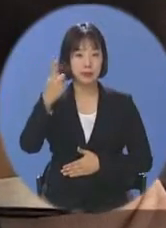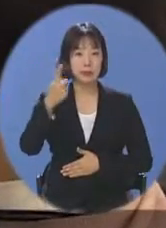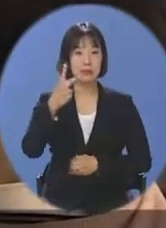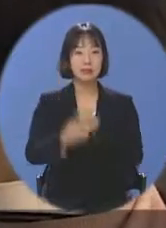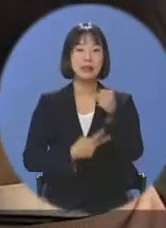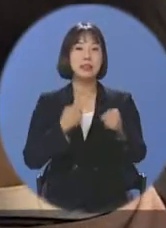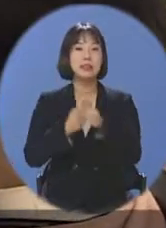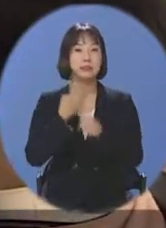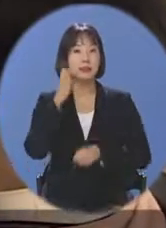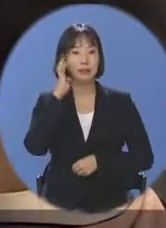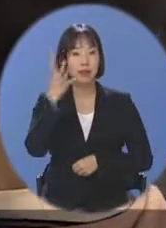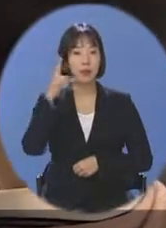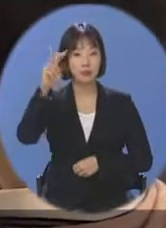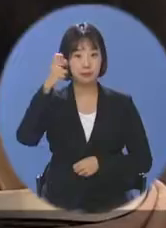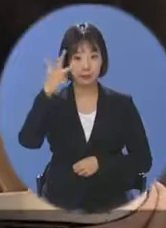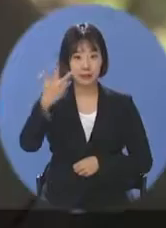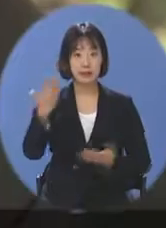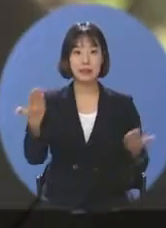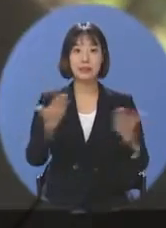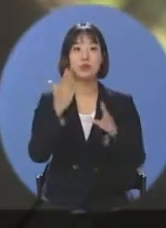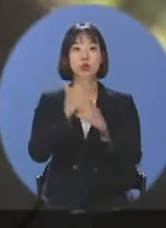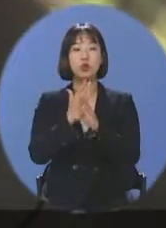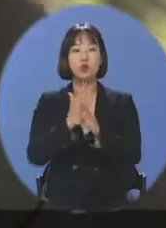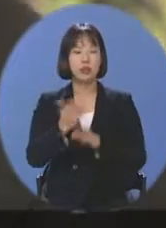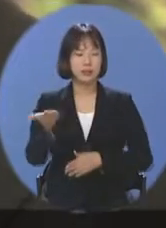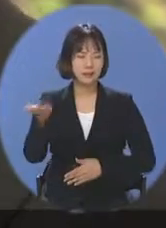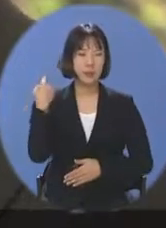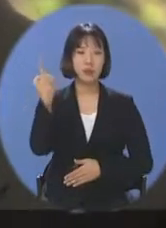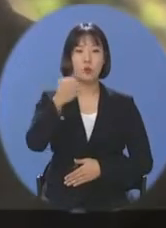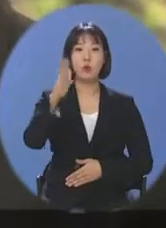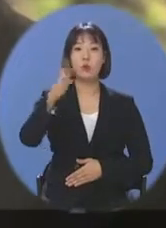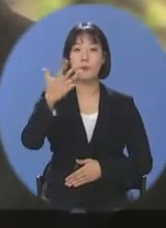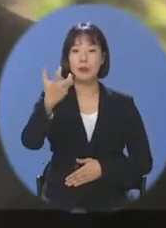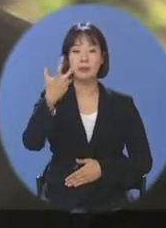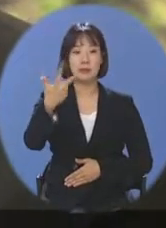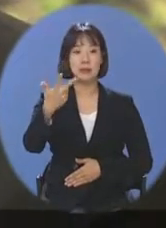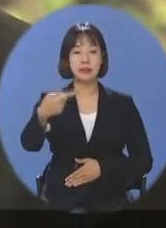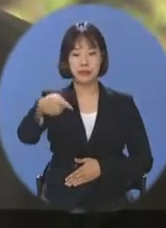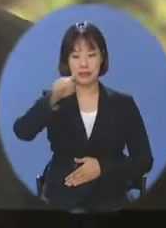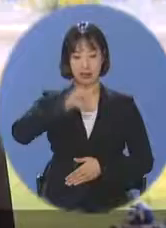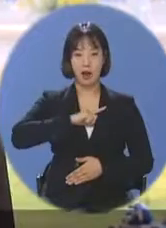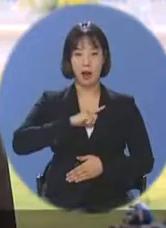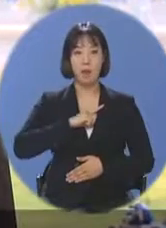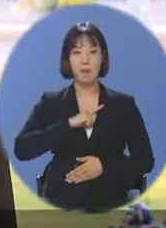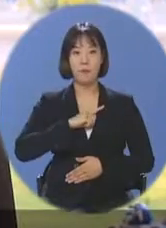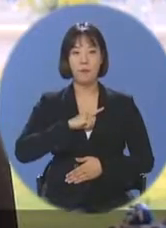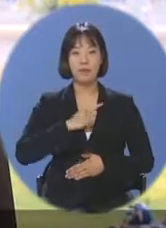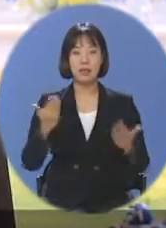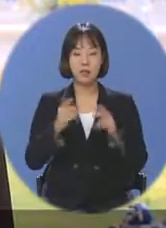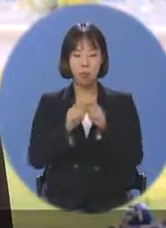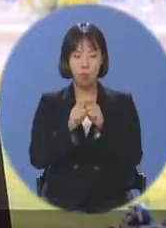27일을 총리로 재임하면서 1987년 민주화 이후 최장수 총리를 기록했습니다. 그런